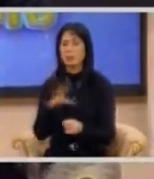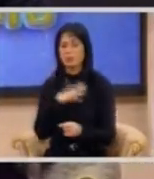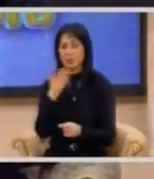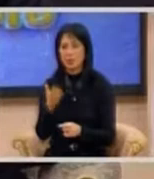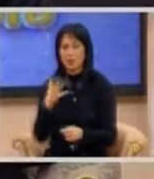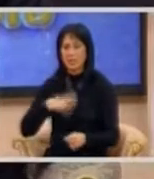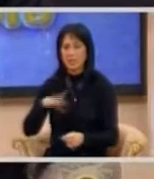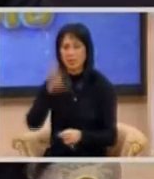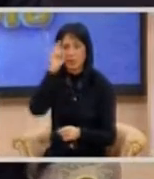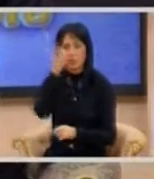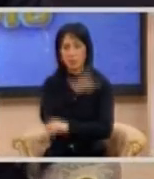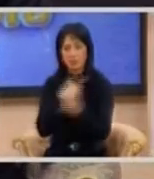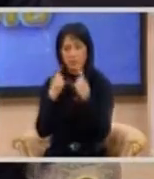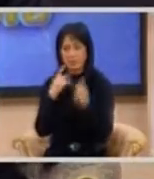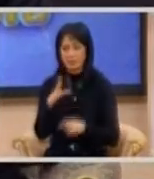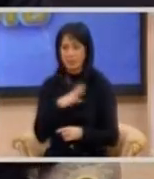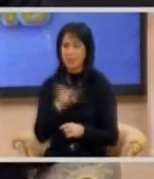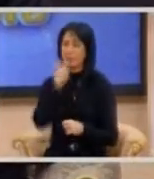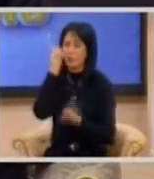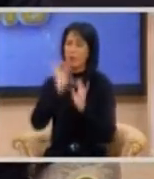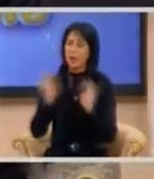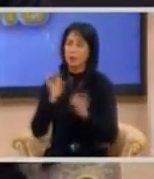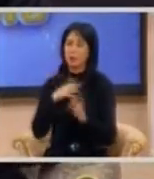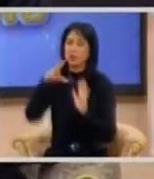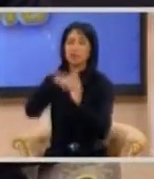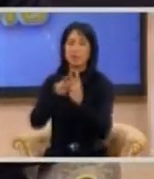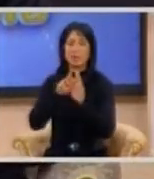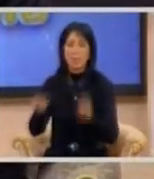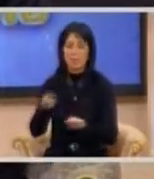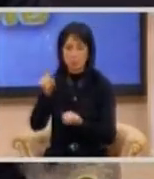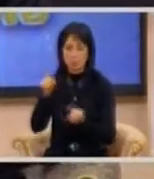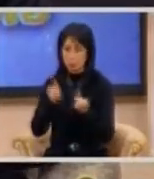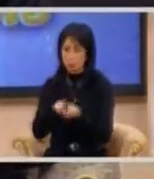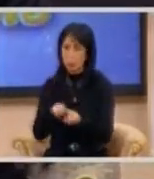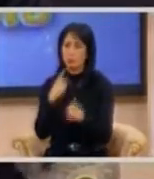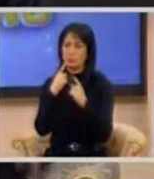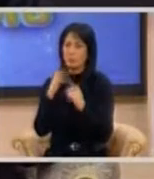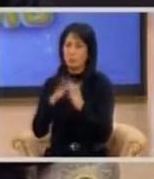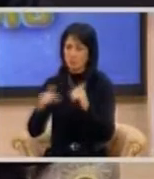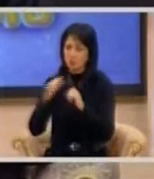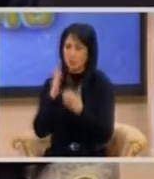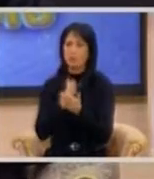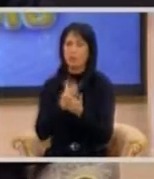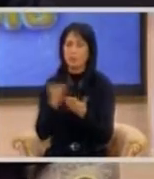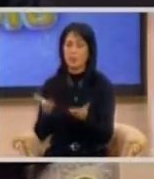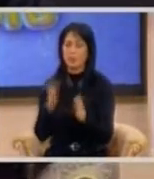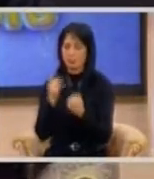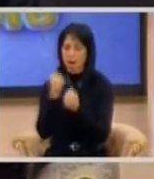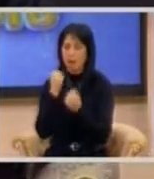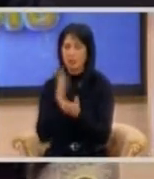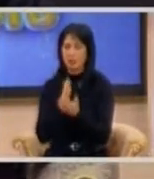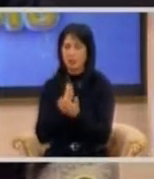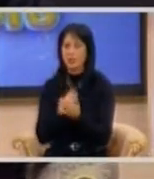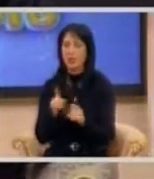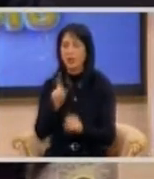საქართველოს მთავრობის წევრებთან, მინდა მადლობა გადავუხადო შინაგან საქმეთა სამინისტროს ჩვენს ესე რომ ვთქვათ ხელმძღვანელის მხარდაჭერისათვის და ესე რომ